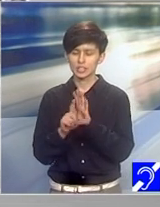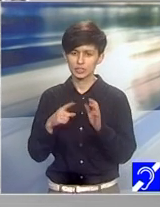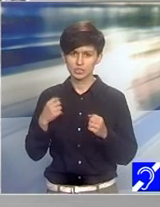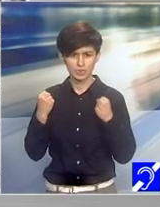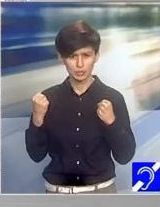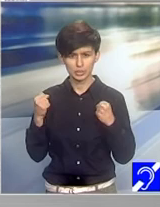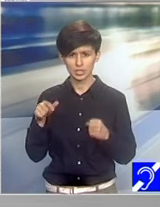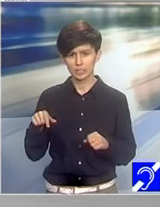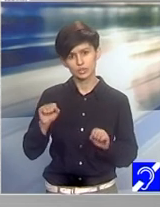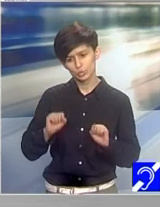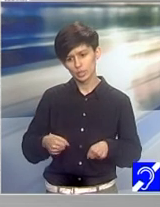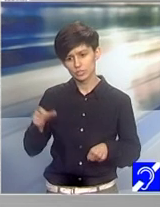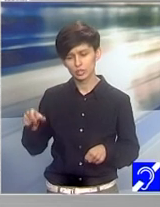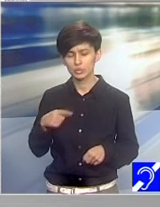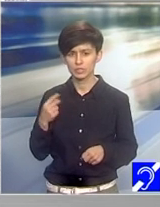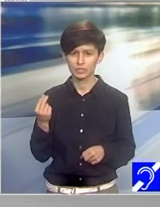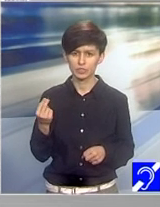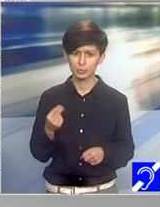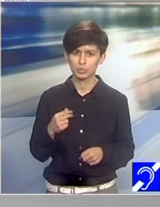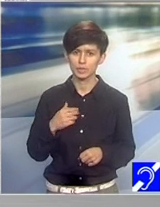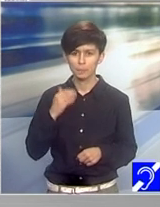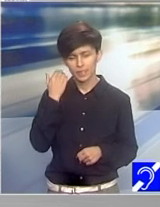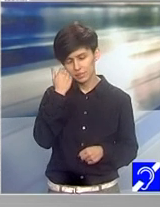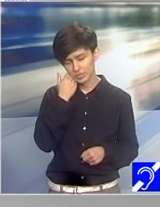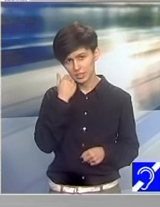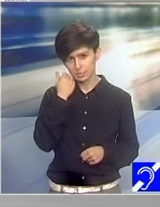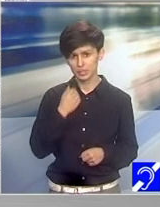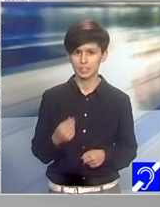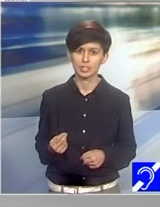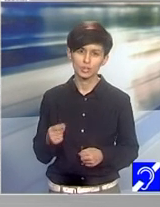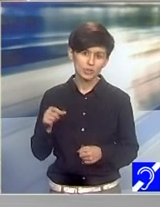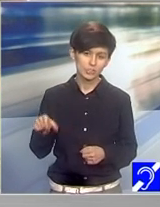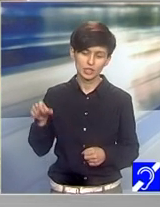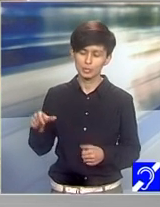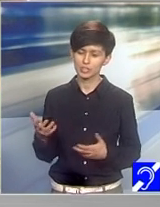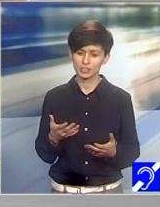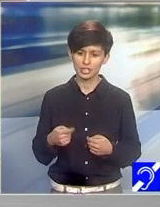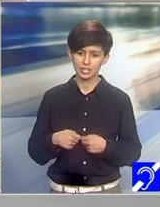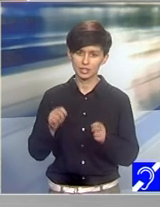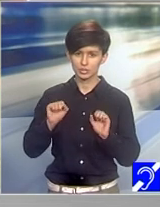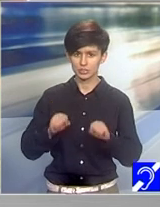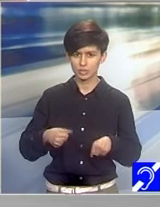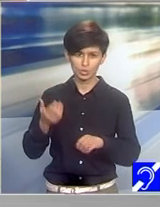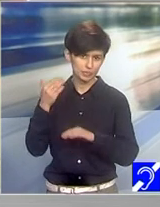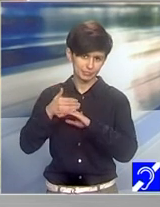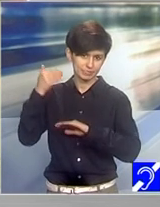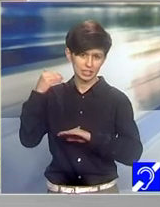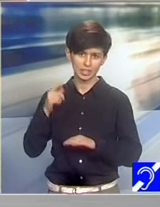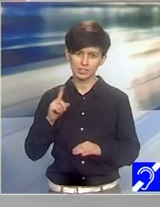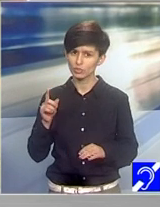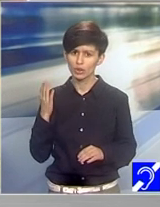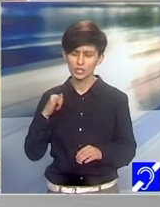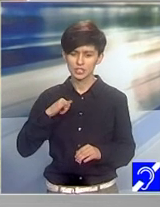măria ta, ca domn, fi bun, fi blând, fi bun mai ales cu aceea pentru care mai toți domnii trecuți au fost